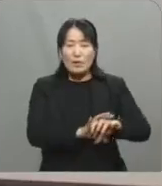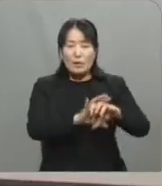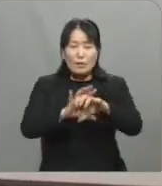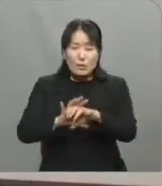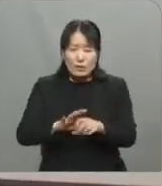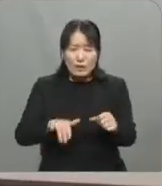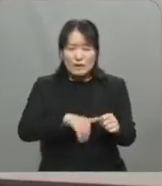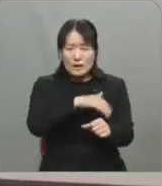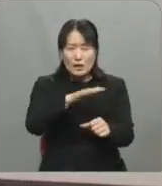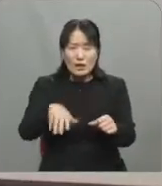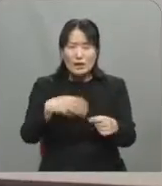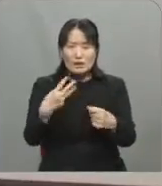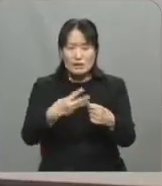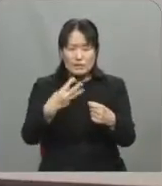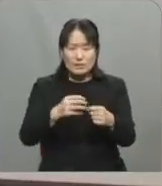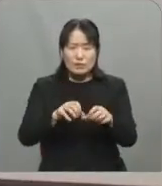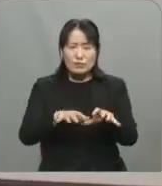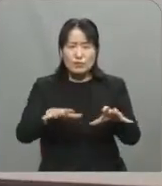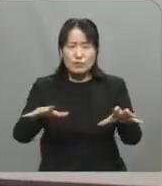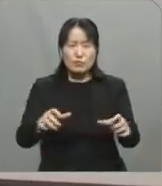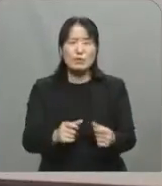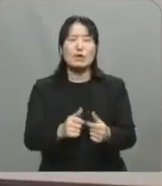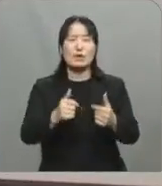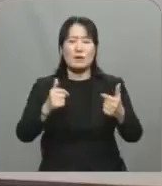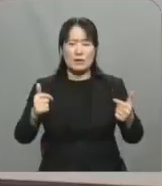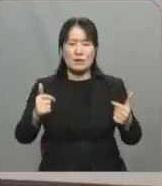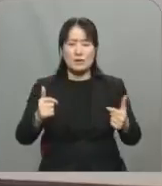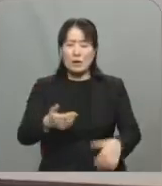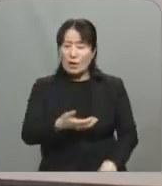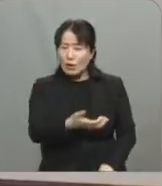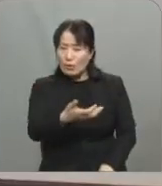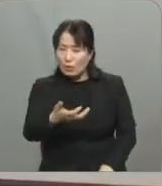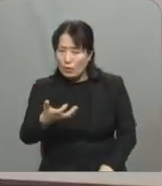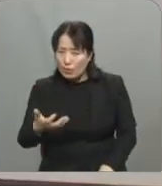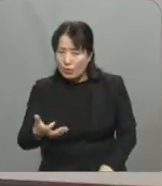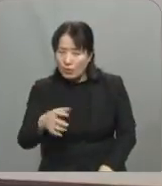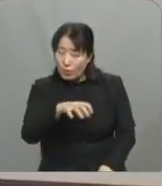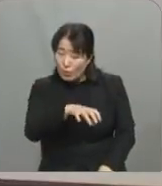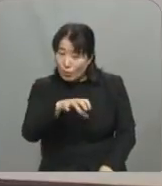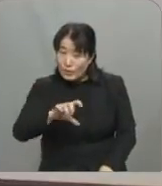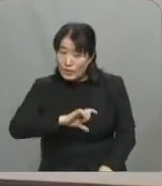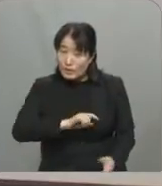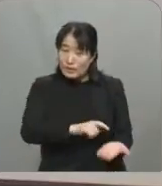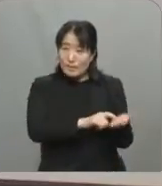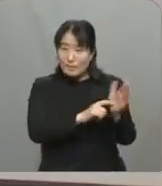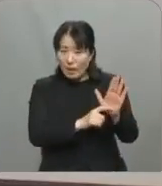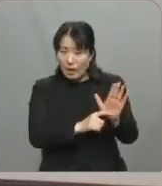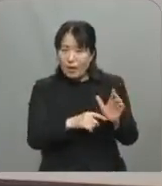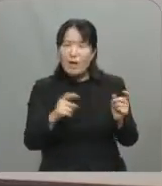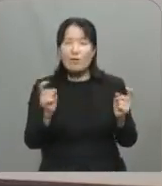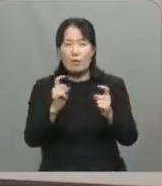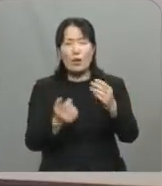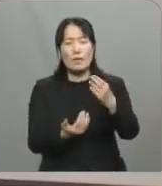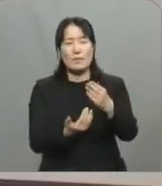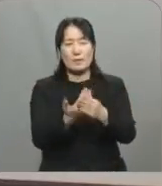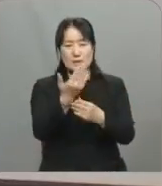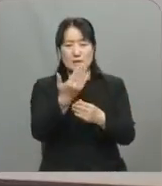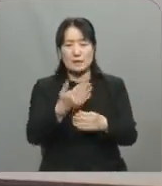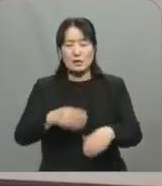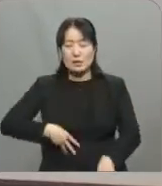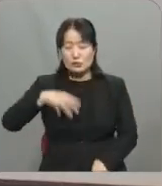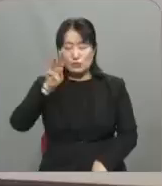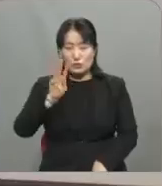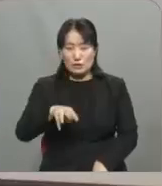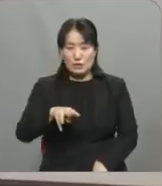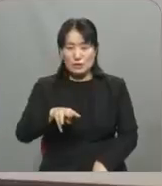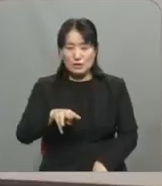코로나19 사태가 3차 대유행기로 접어들면서 동성 공개 범위를 둘러싼 논란이 다시 가열되고 있습니다. 강원도